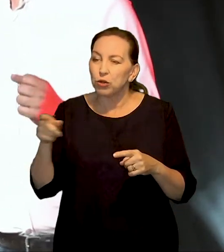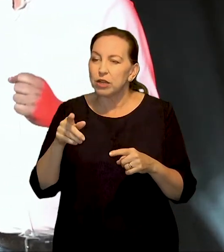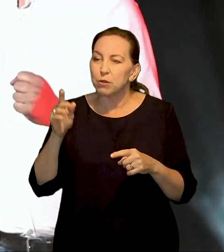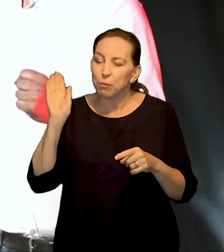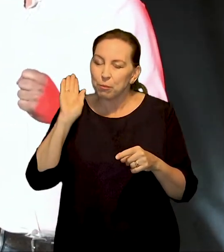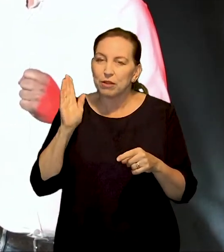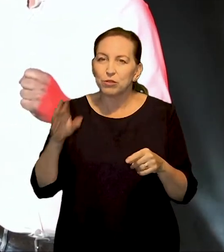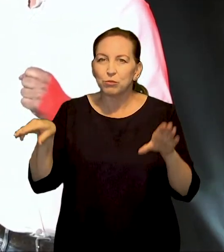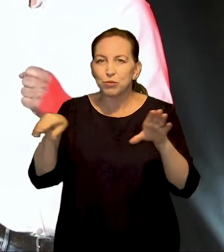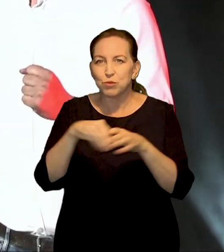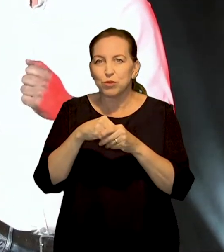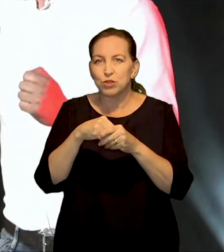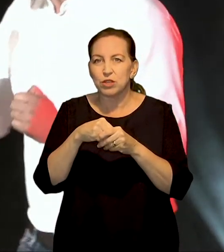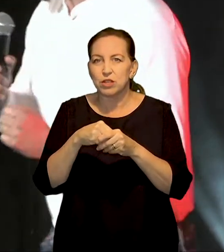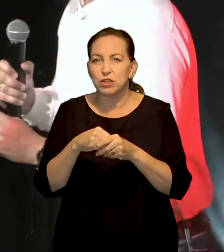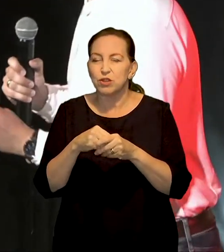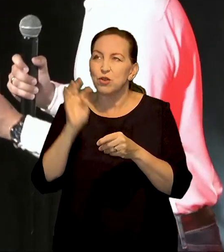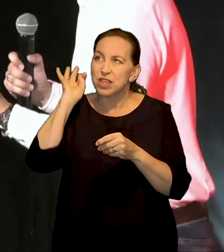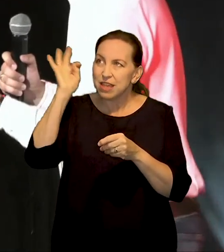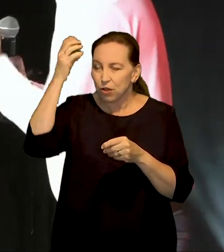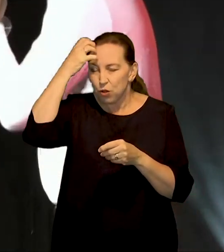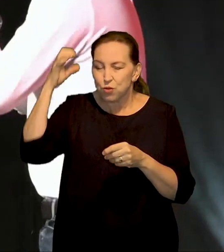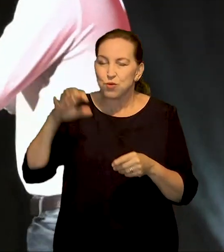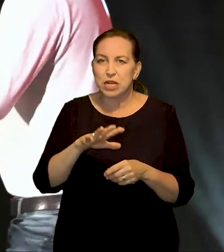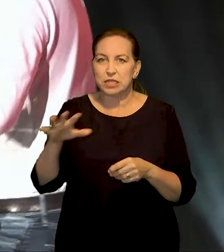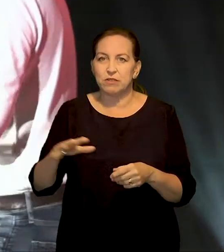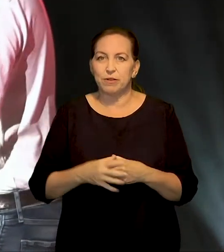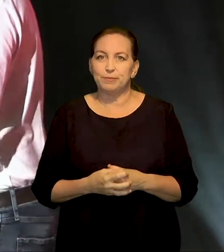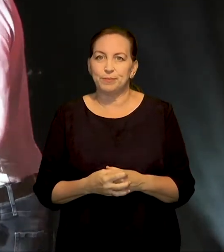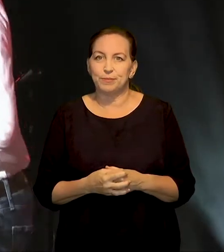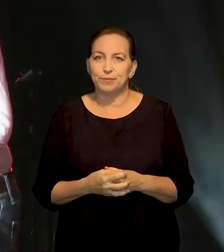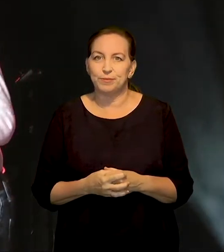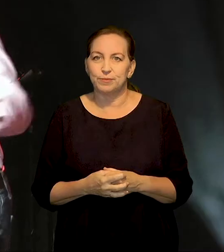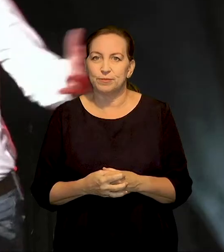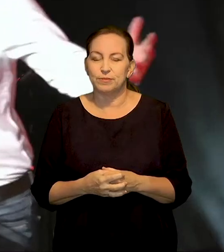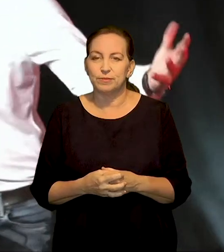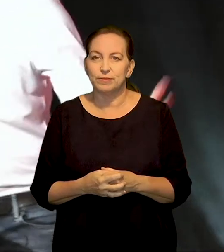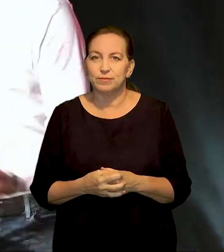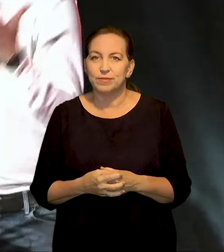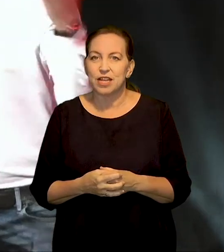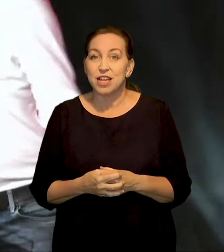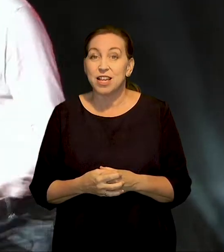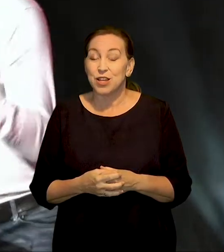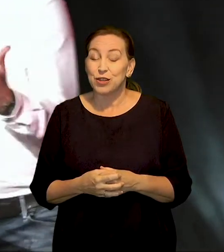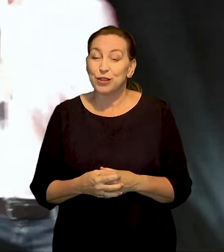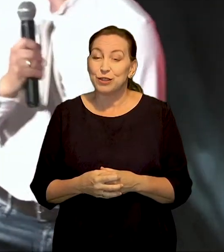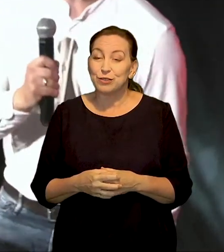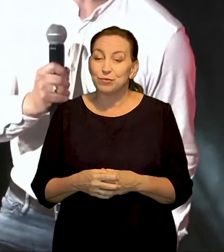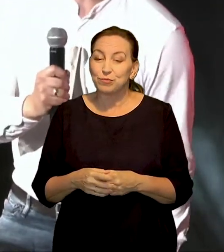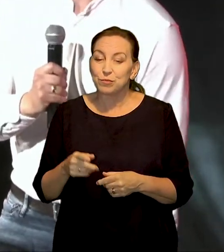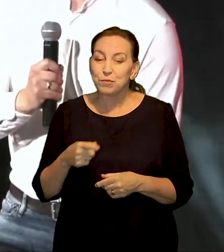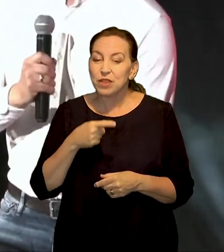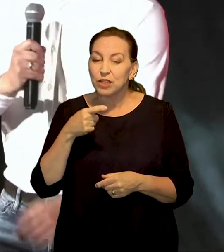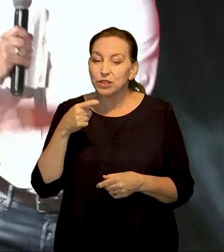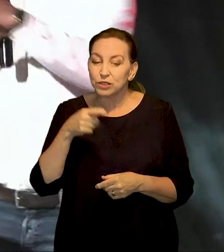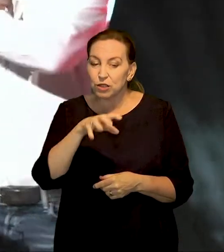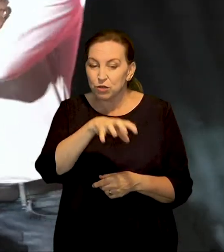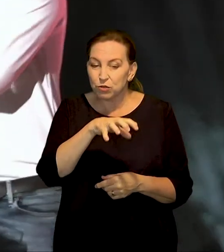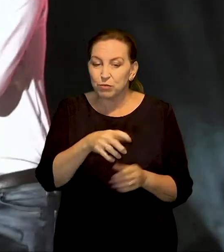i czekali, bo nie mieli nawet gdzie wracać. Możliwe, że byli tam schorowani,